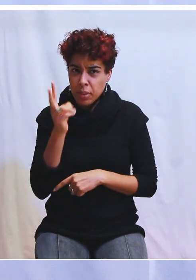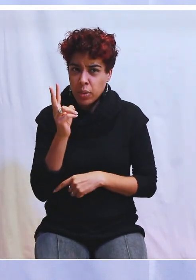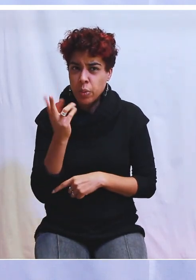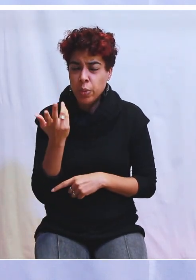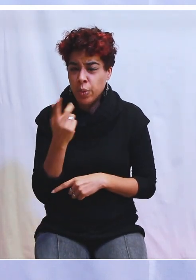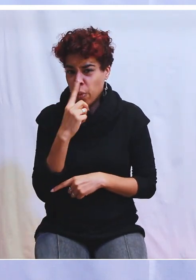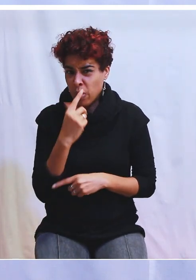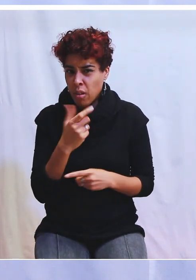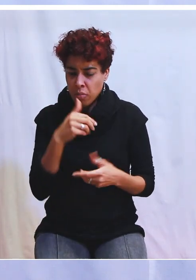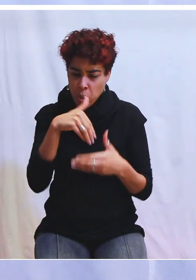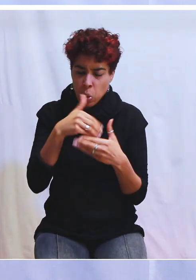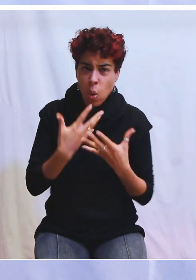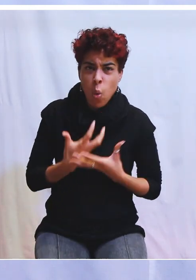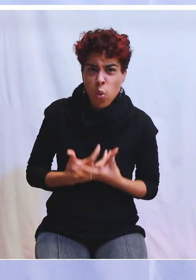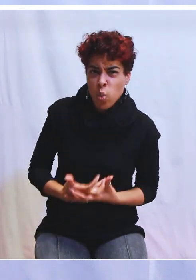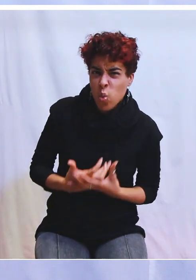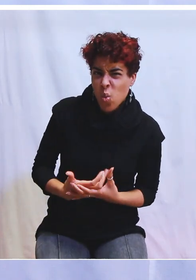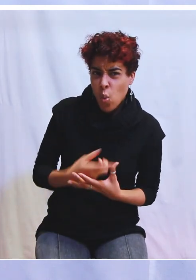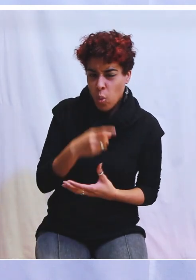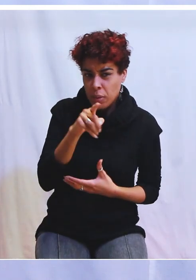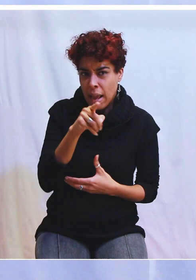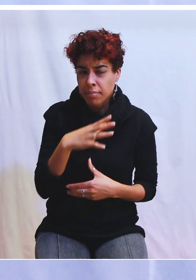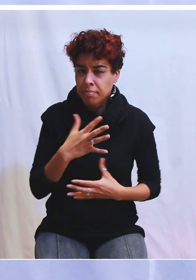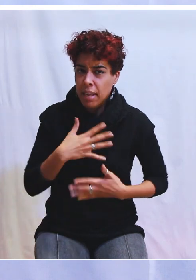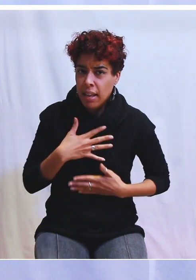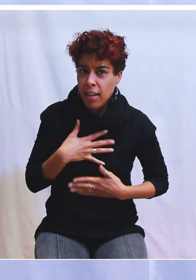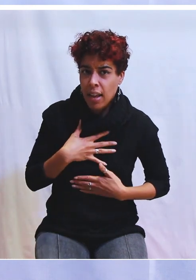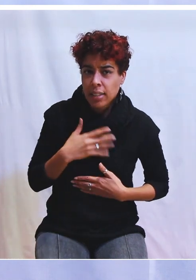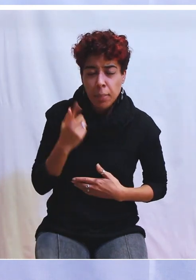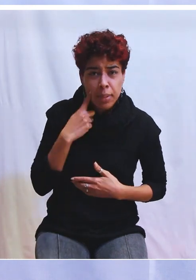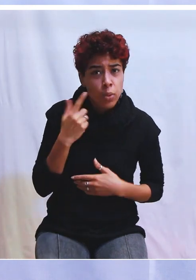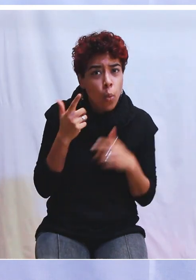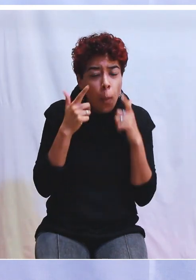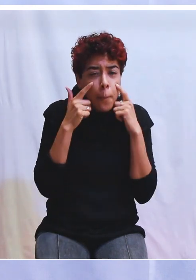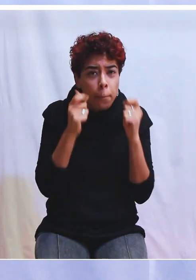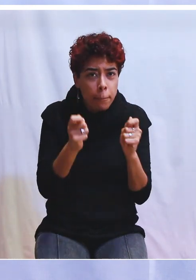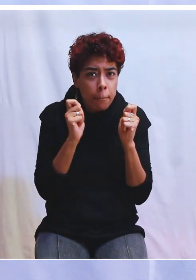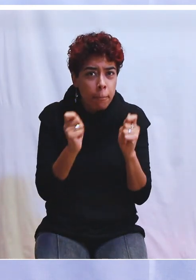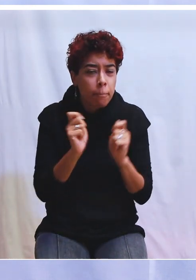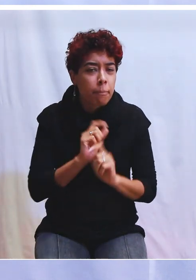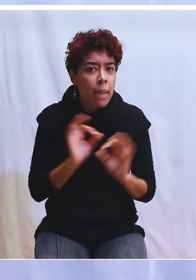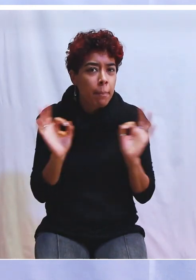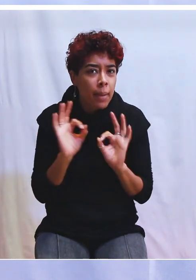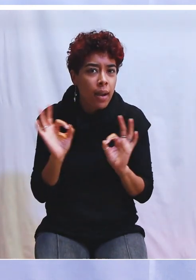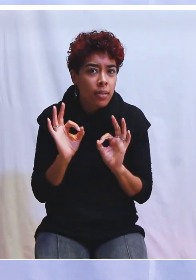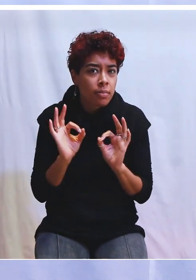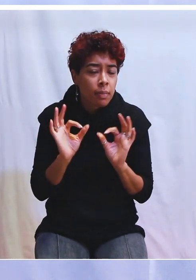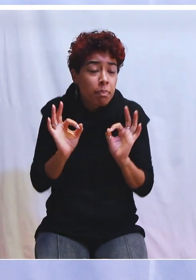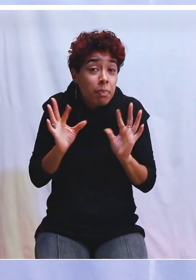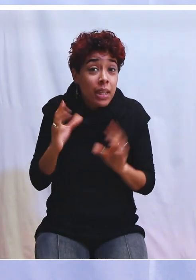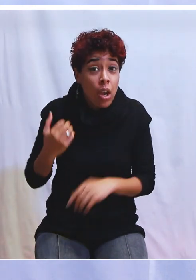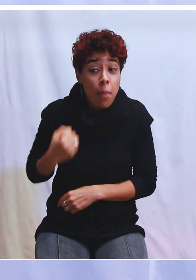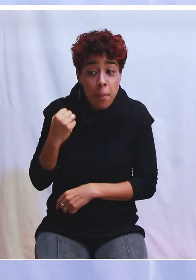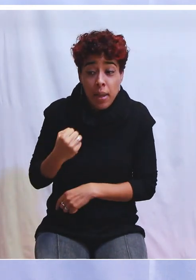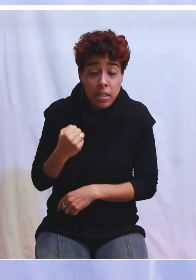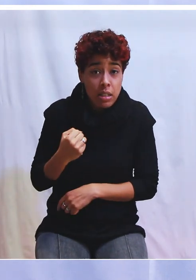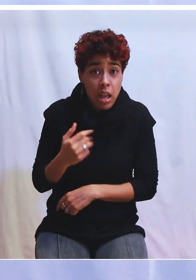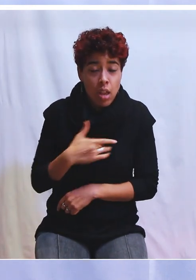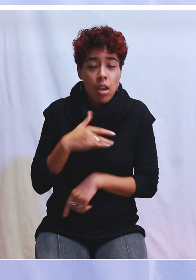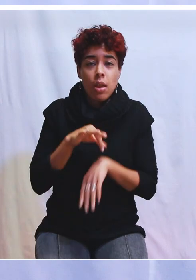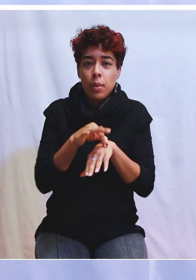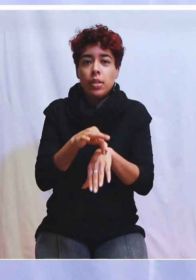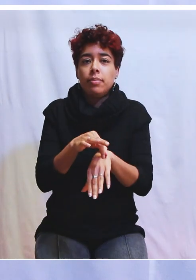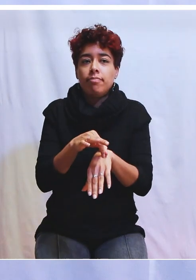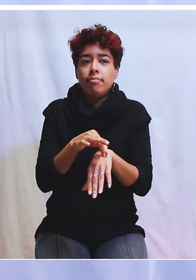peut-être une lourdeur ou une crainte. Et si nous, on n'est pas attentif comme un berger, on n'aura pas ce cœur d'accompagnant de